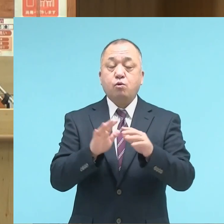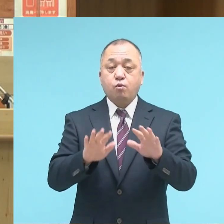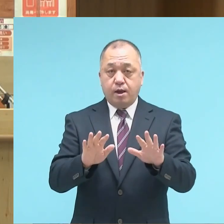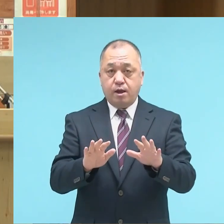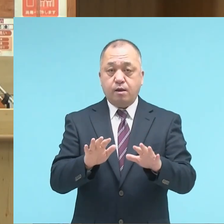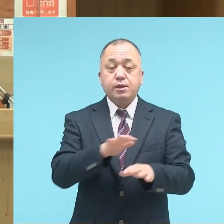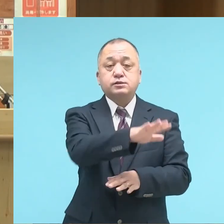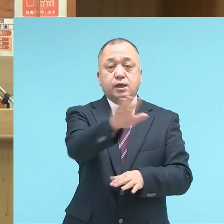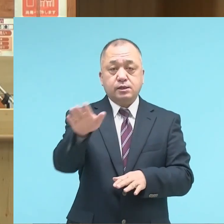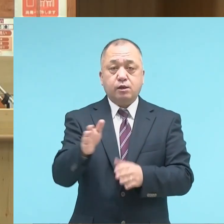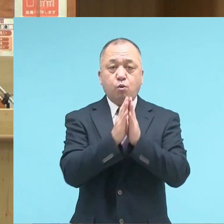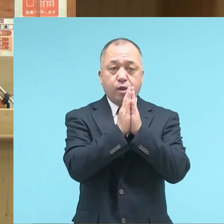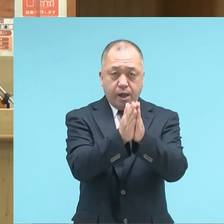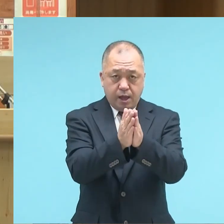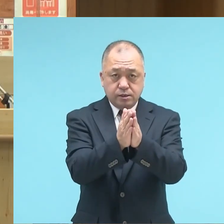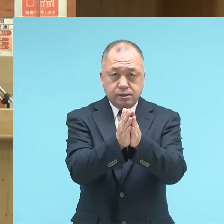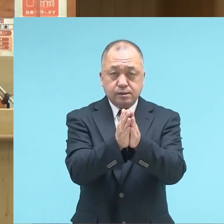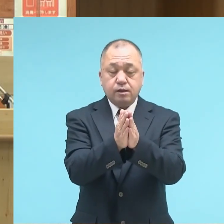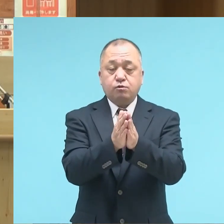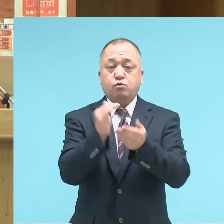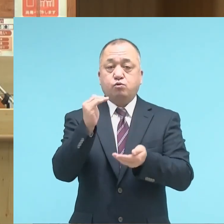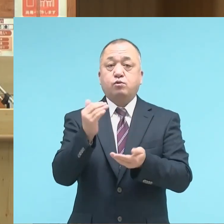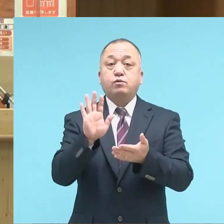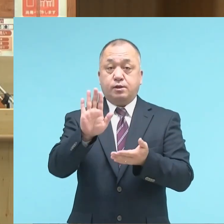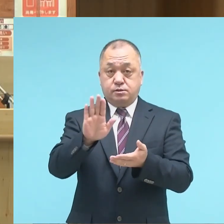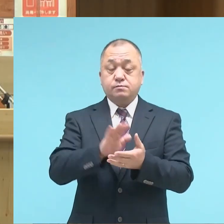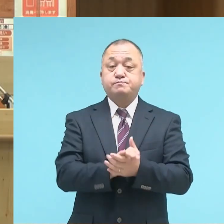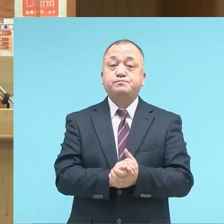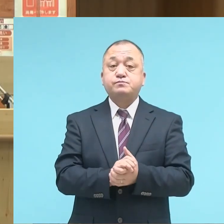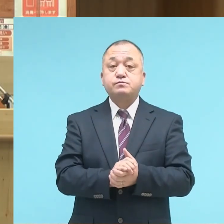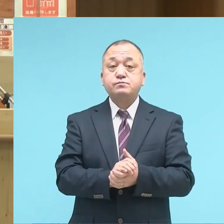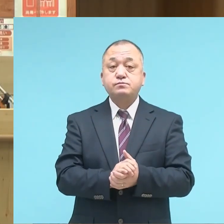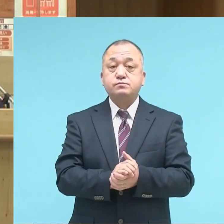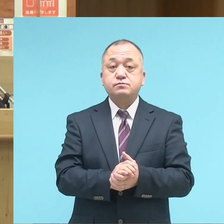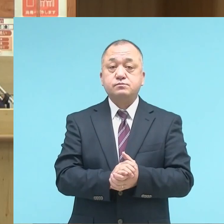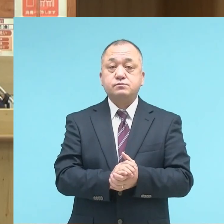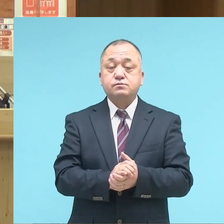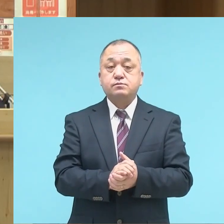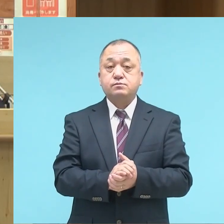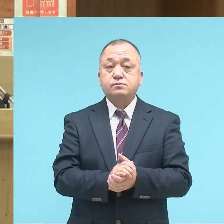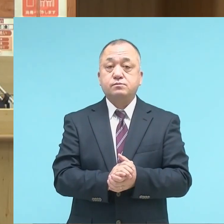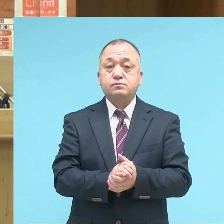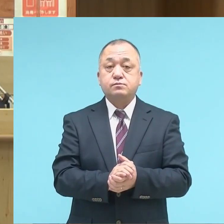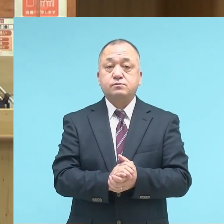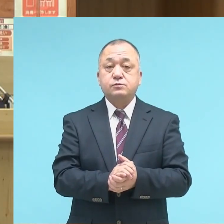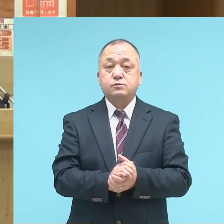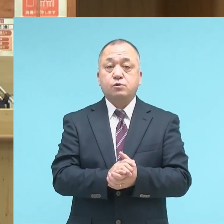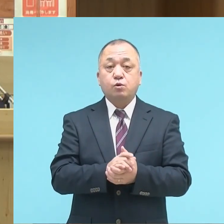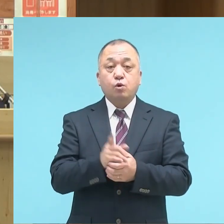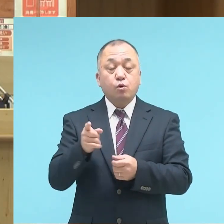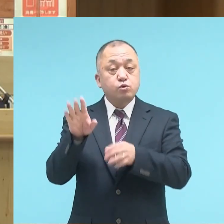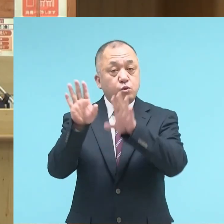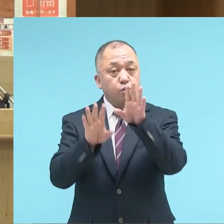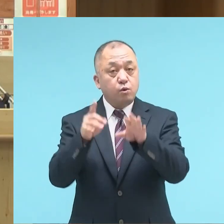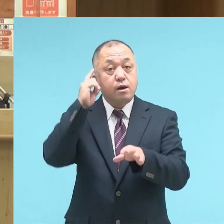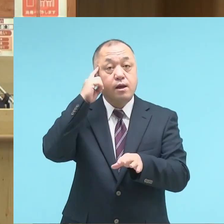回皆さんにお願いをしているものであります。ですので、そういった意味ではその状況を踏ま